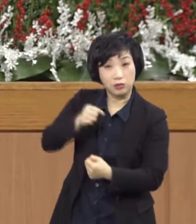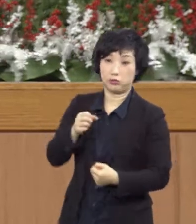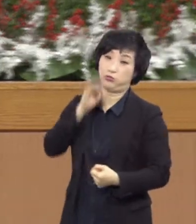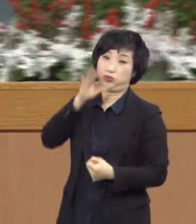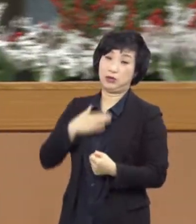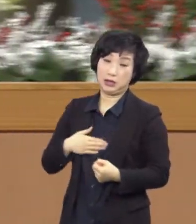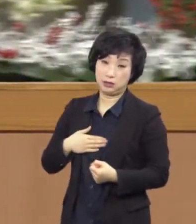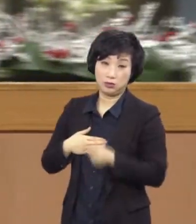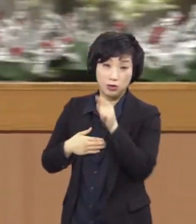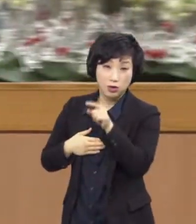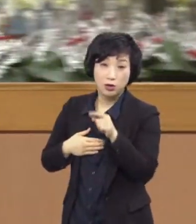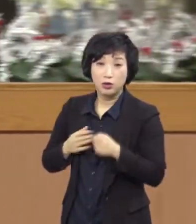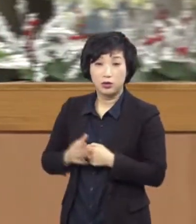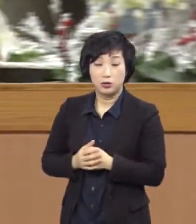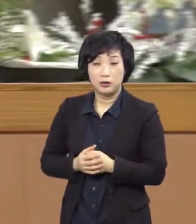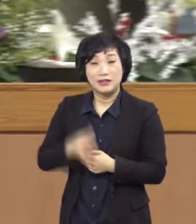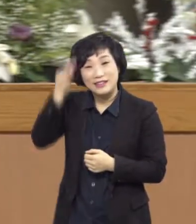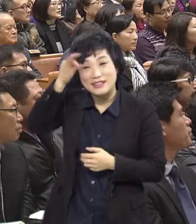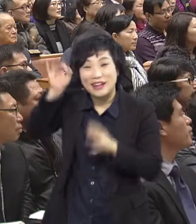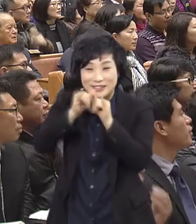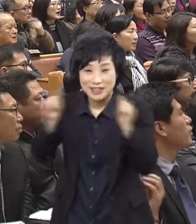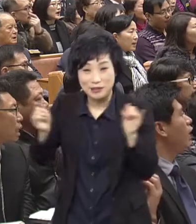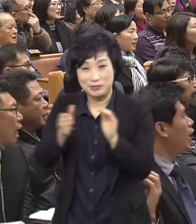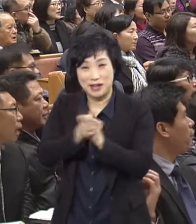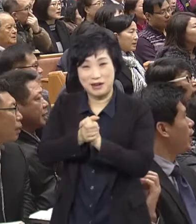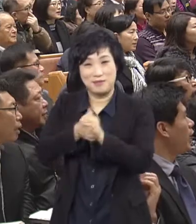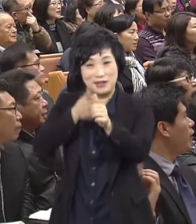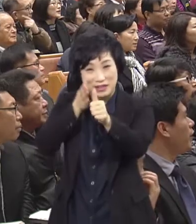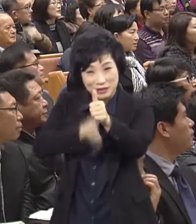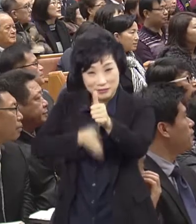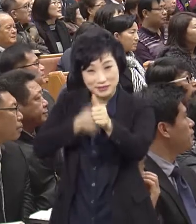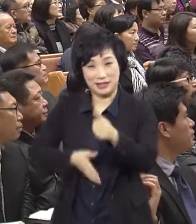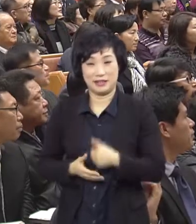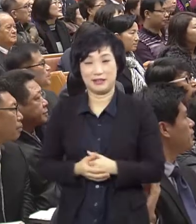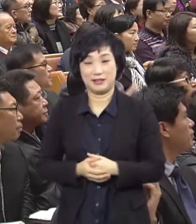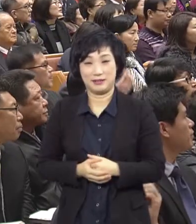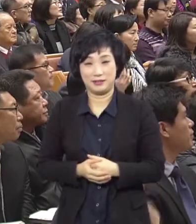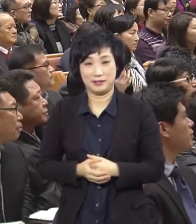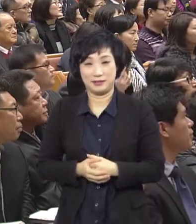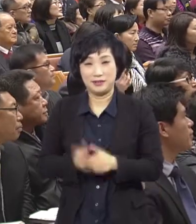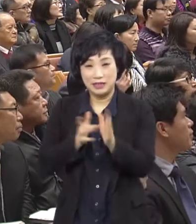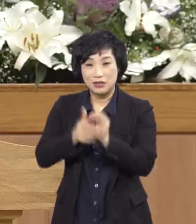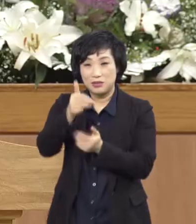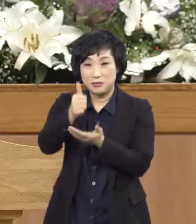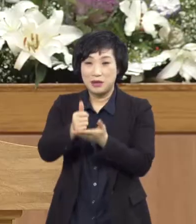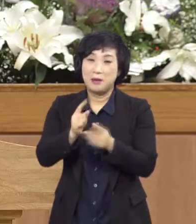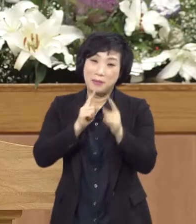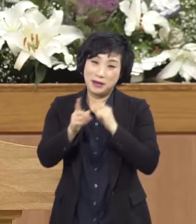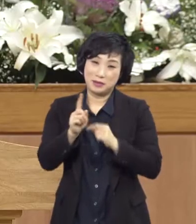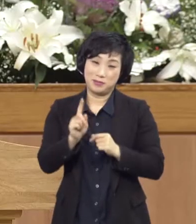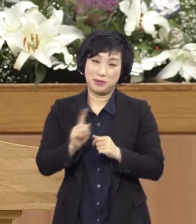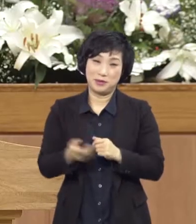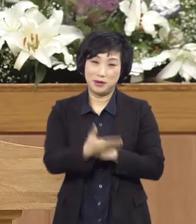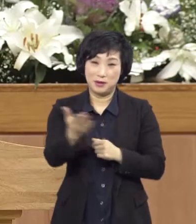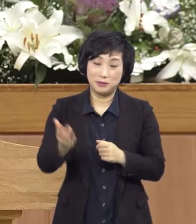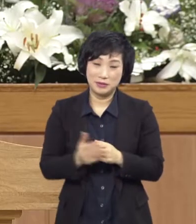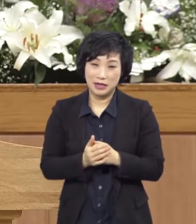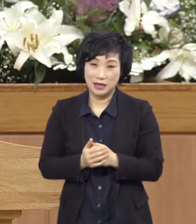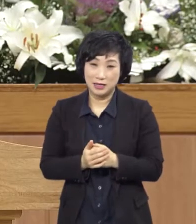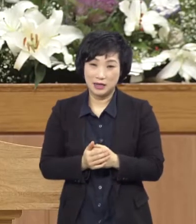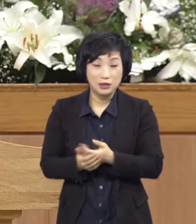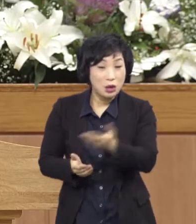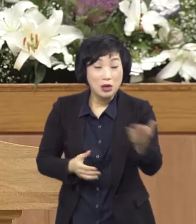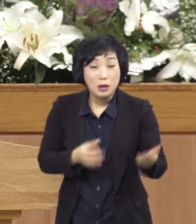얻을 수 없다. 인정하시면 아멘합시다. 그래서 예수께서는 무엇이